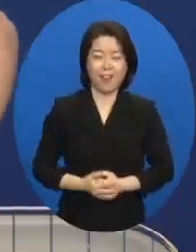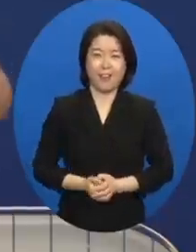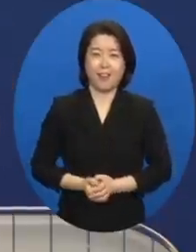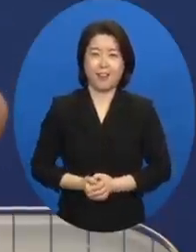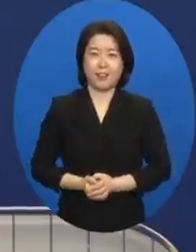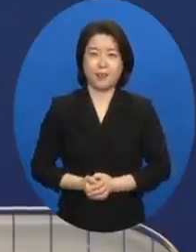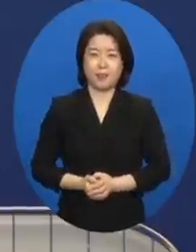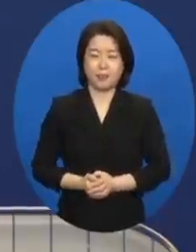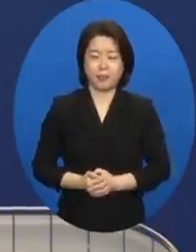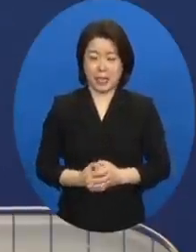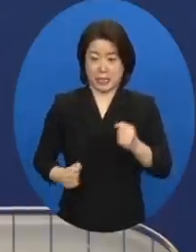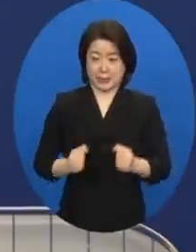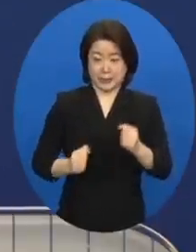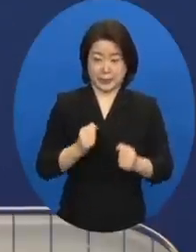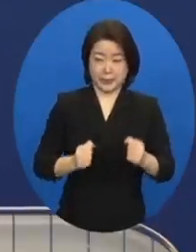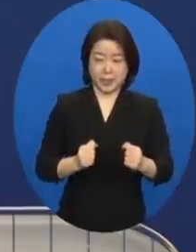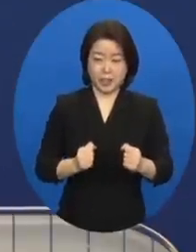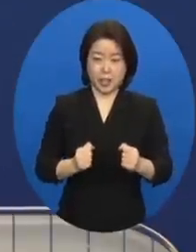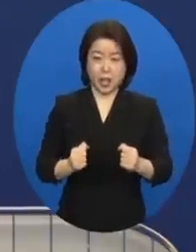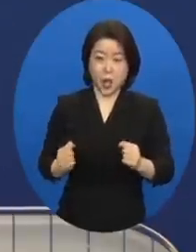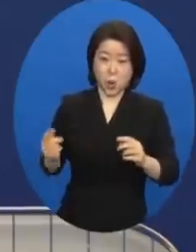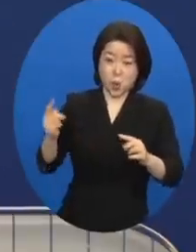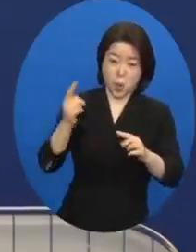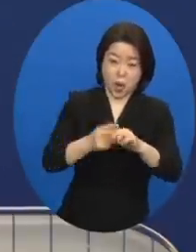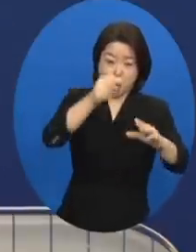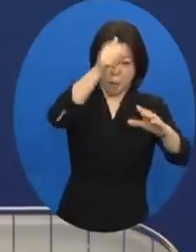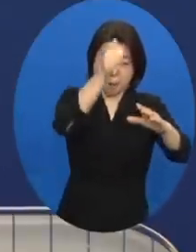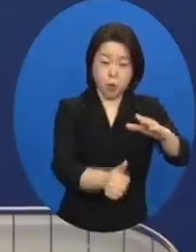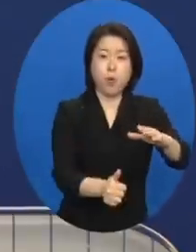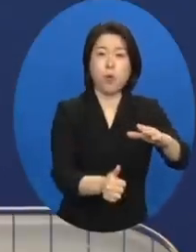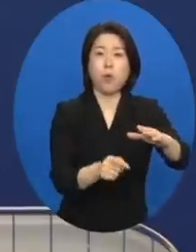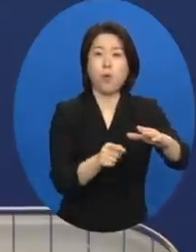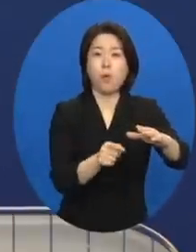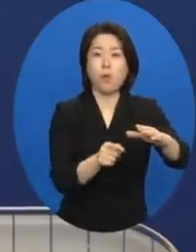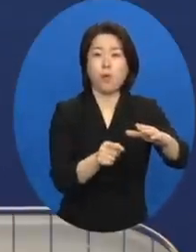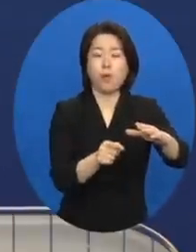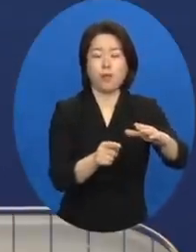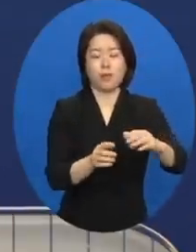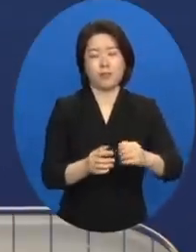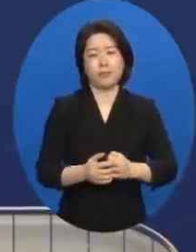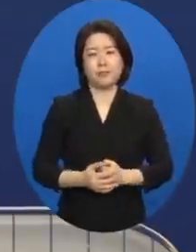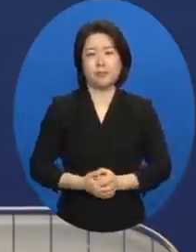그래서 뛰어가다가 거기에 쑥 빠져버린 거예요.